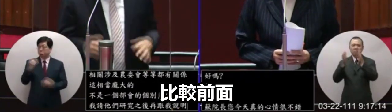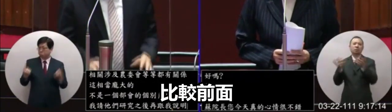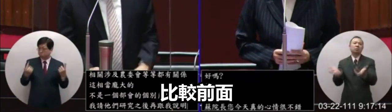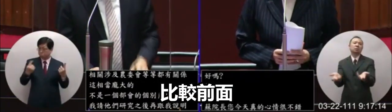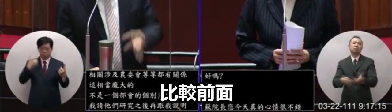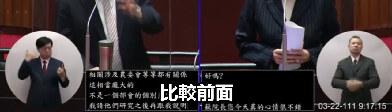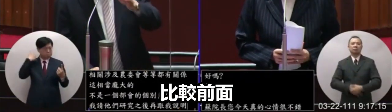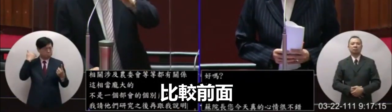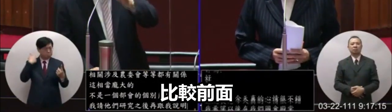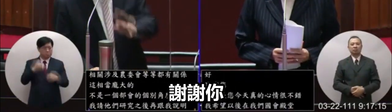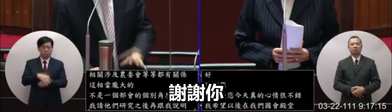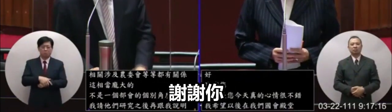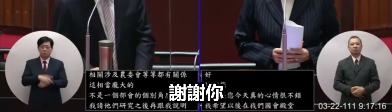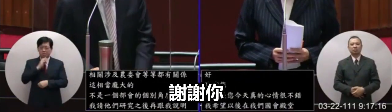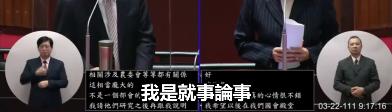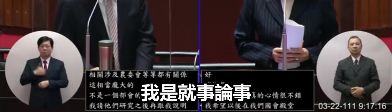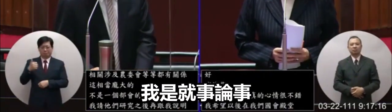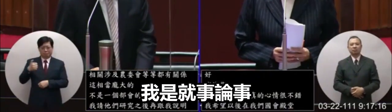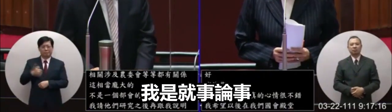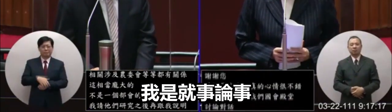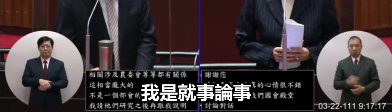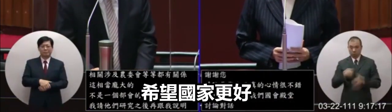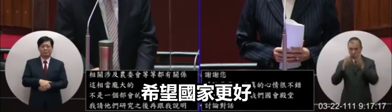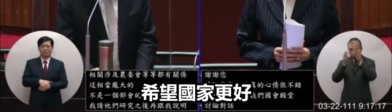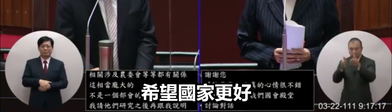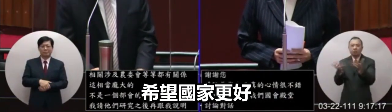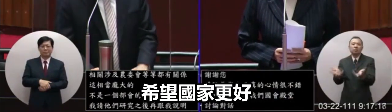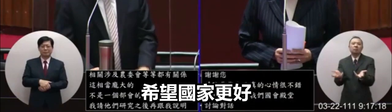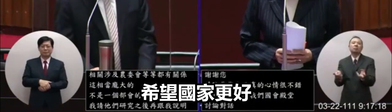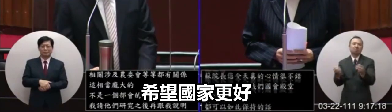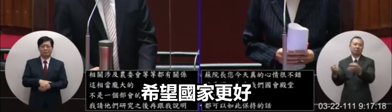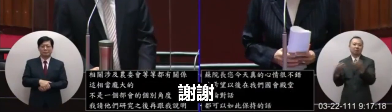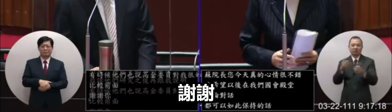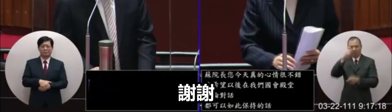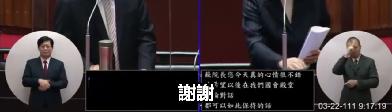较前面，谢谢你， 我是就事论事，希望这个国家更好，谢谢。